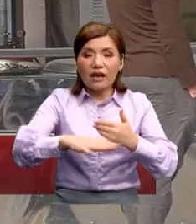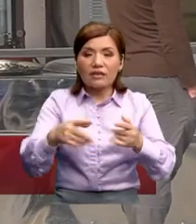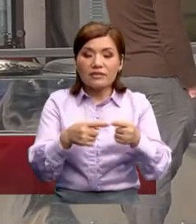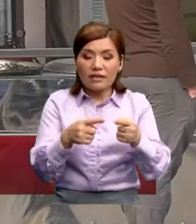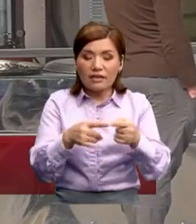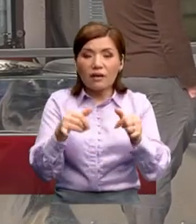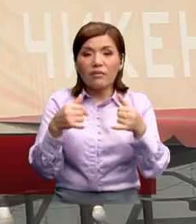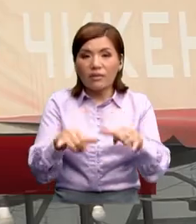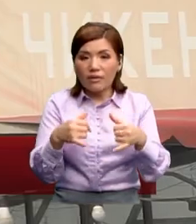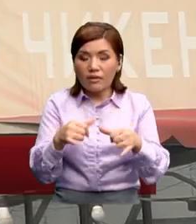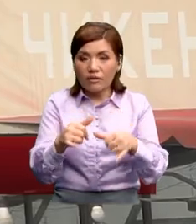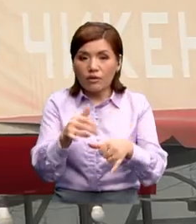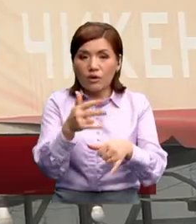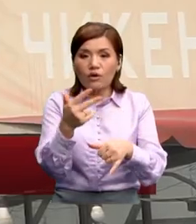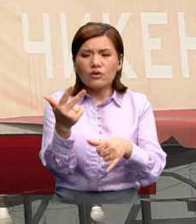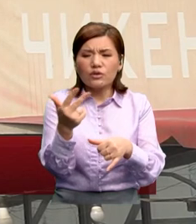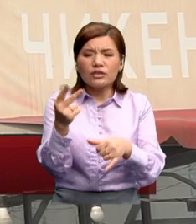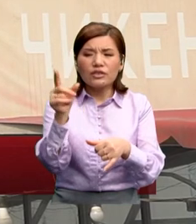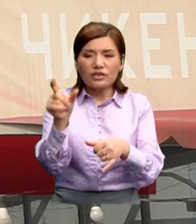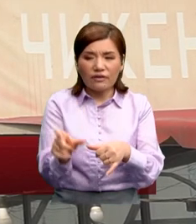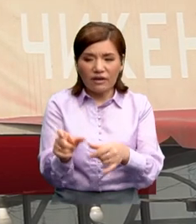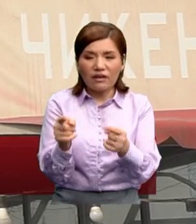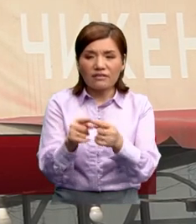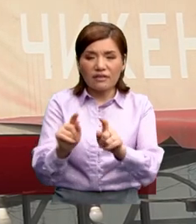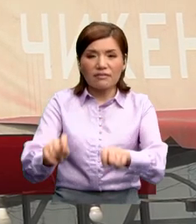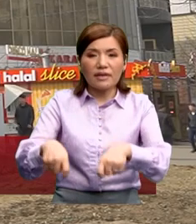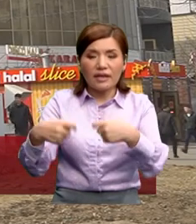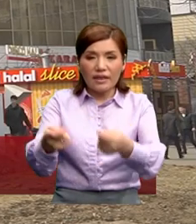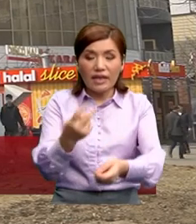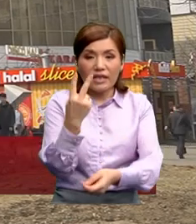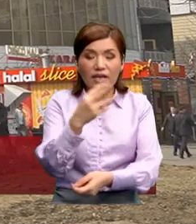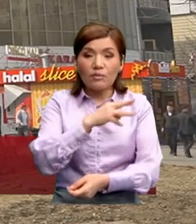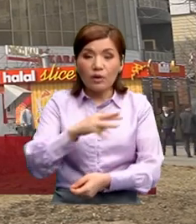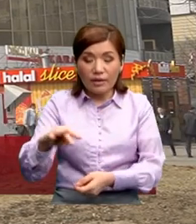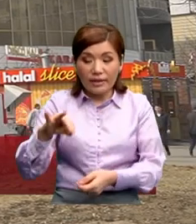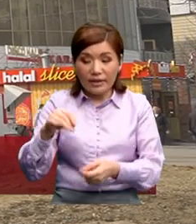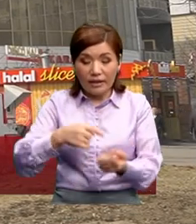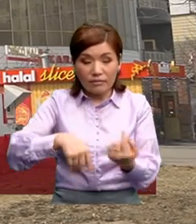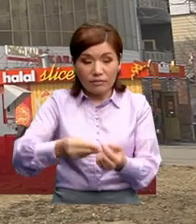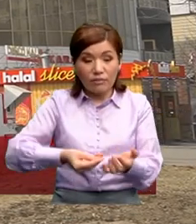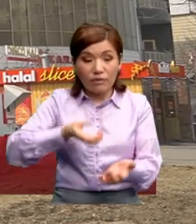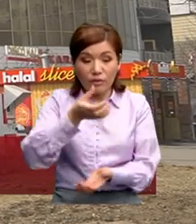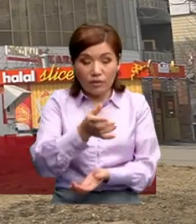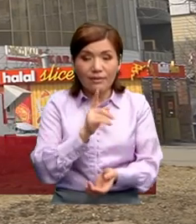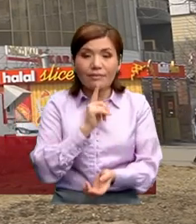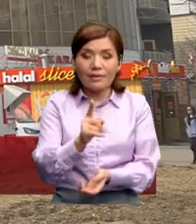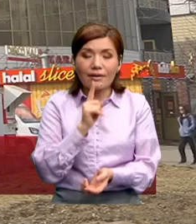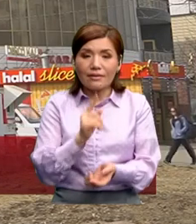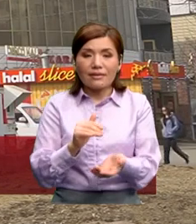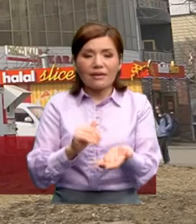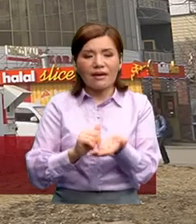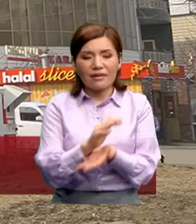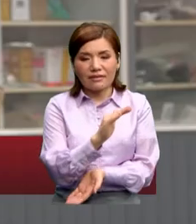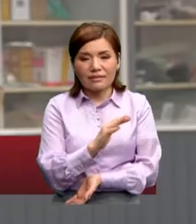қоғамдық тамақтану орнын үшінші біреуге жалға берген. 2 миллион теңге қаржысын құйған кәсіпкер арнамызға сұхбат беруден